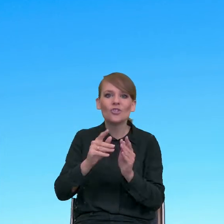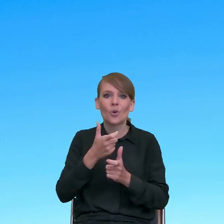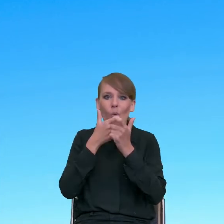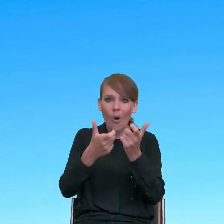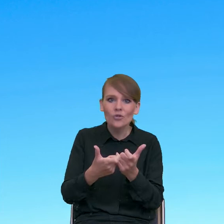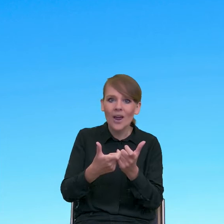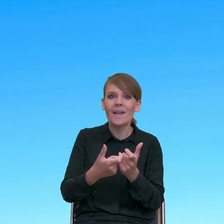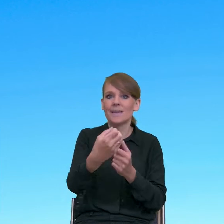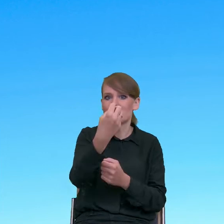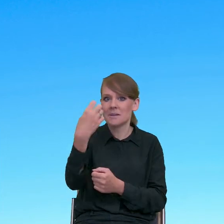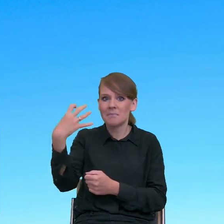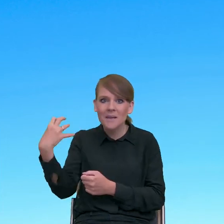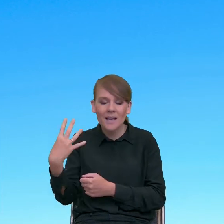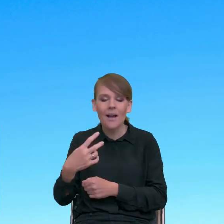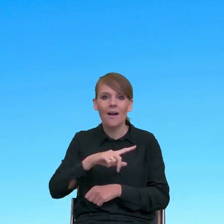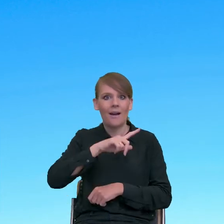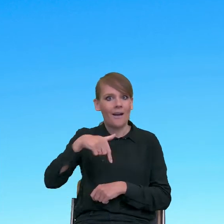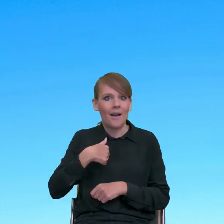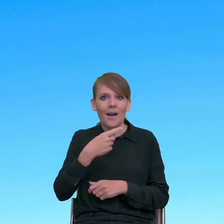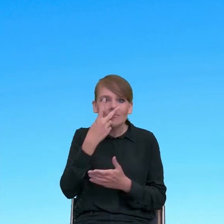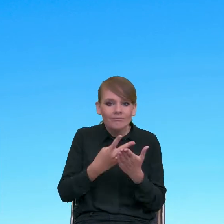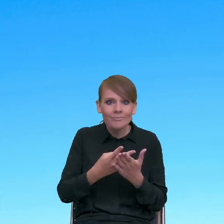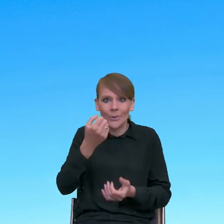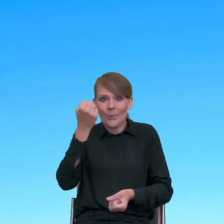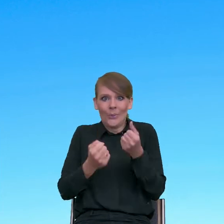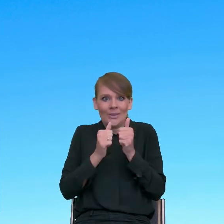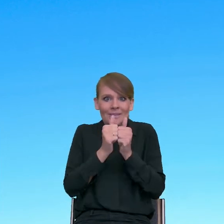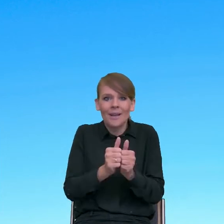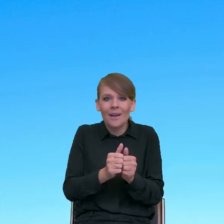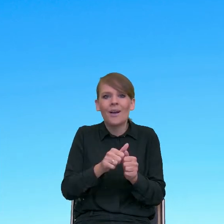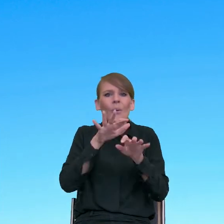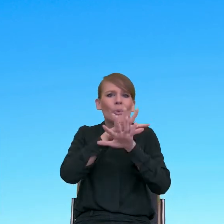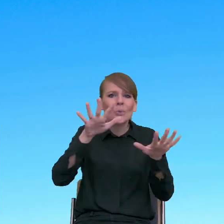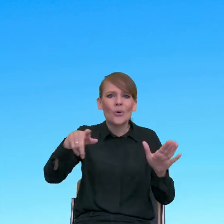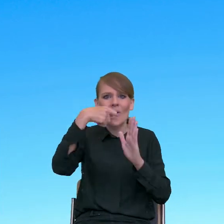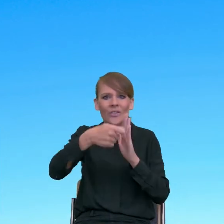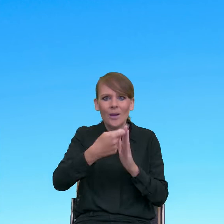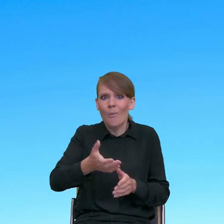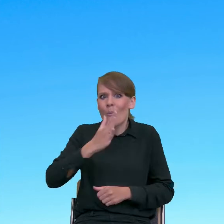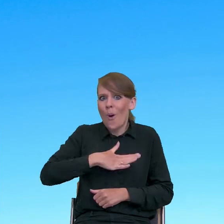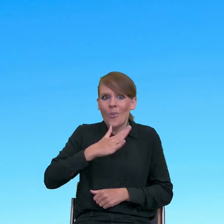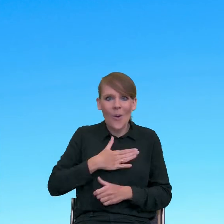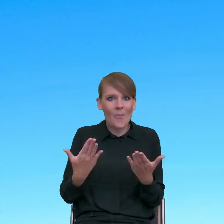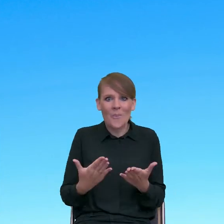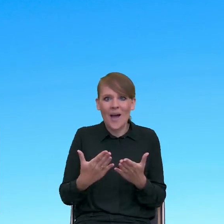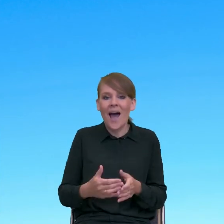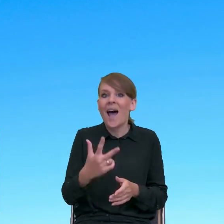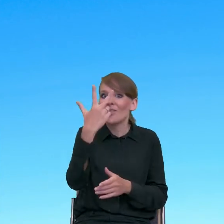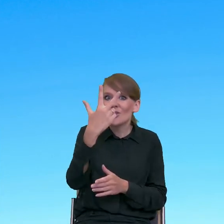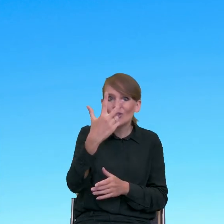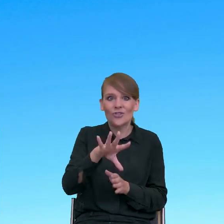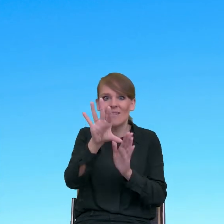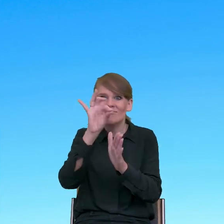zgłoszenia, stanęliśmy przed ogromnym wyzwaniem. Okazało się, że podoba nam się tak wiele tych prac, że trudno nam wybrać jedynie trzech